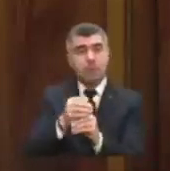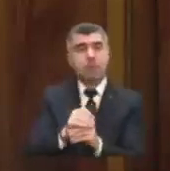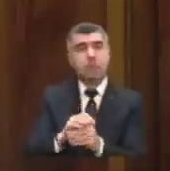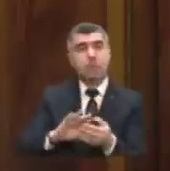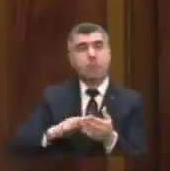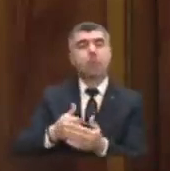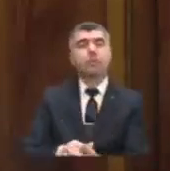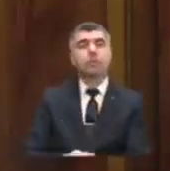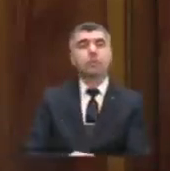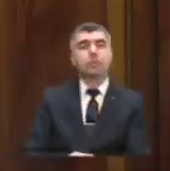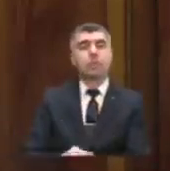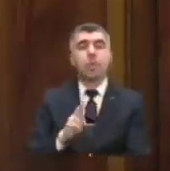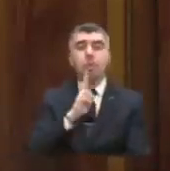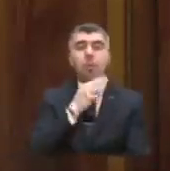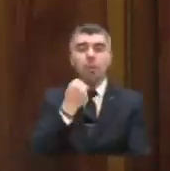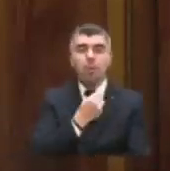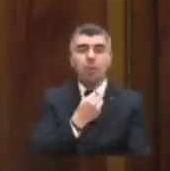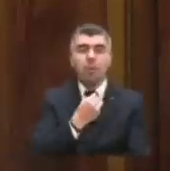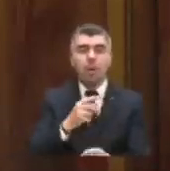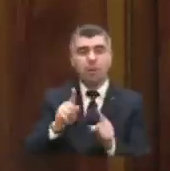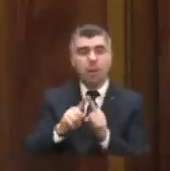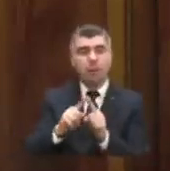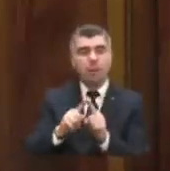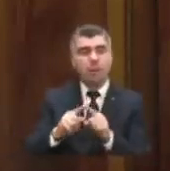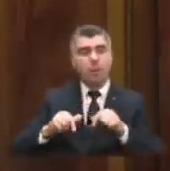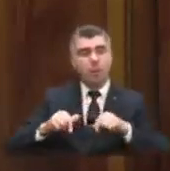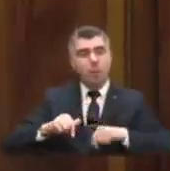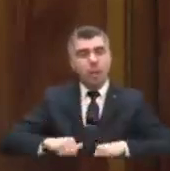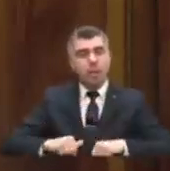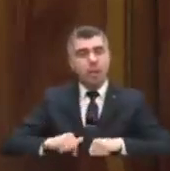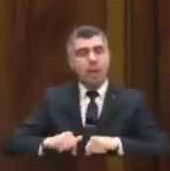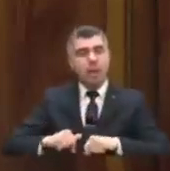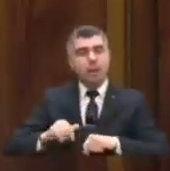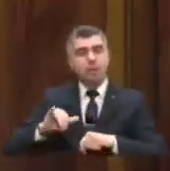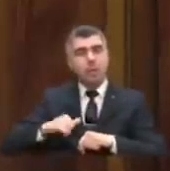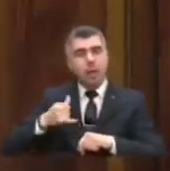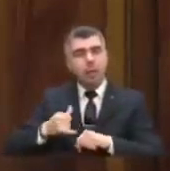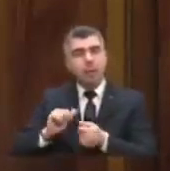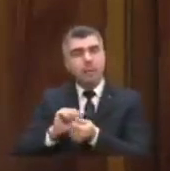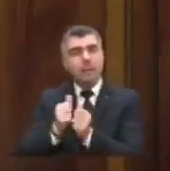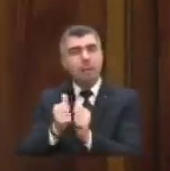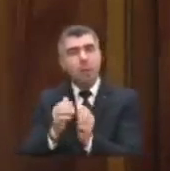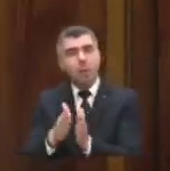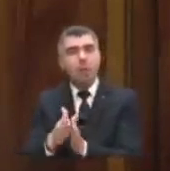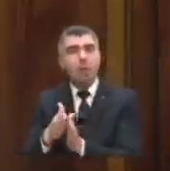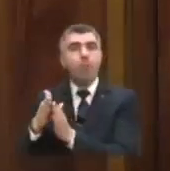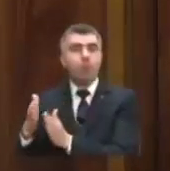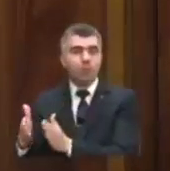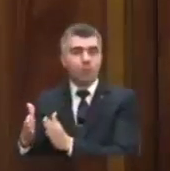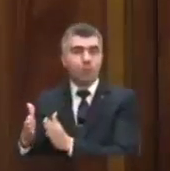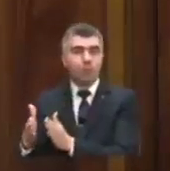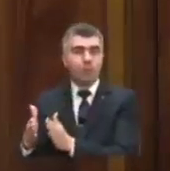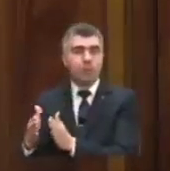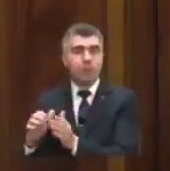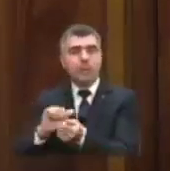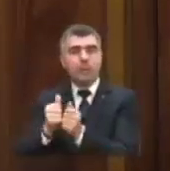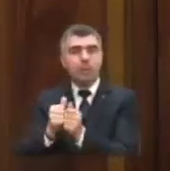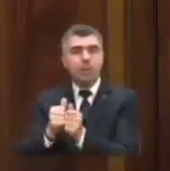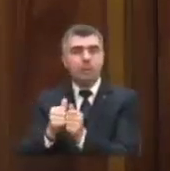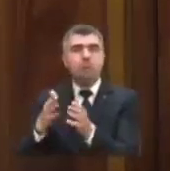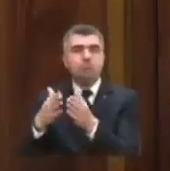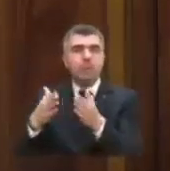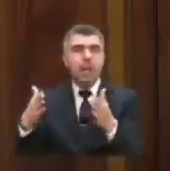ديال الحكوميه وفصلنا قطاع الشباب والثقافه على الرياضه، لانه ملي كيكونوا بجوج الرياضه كتاخذ بزاف